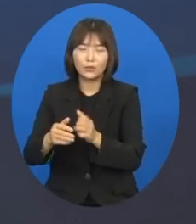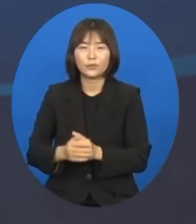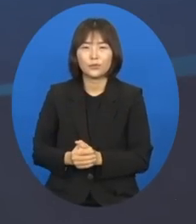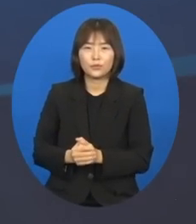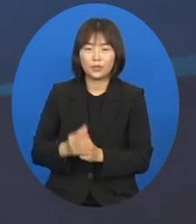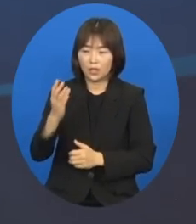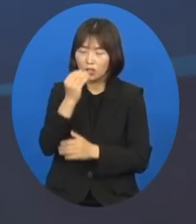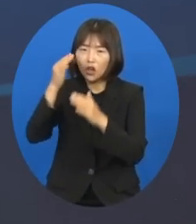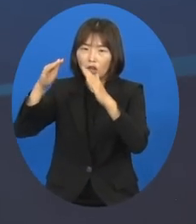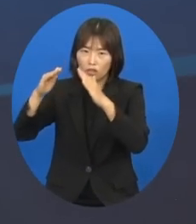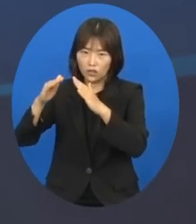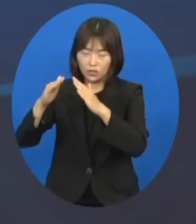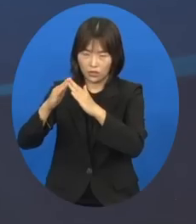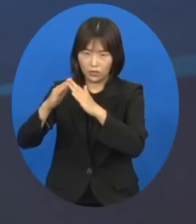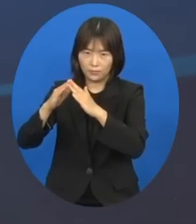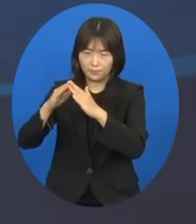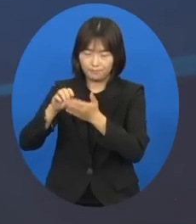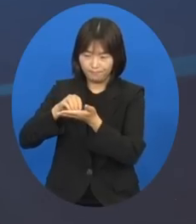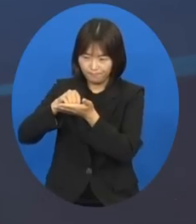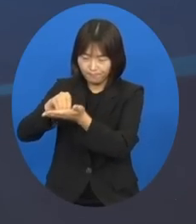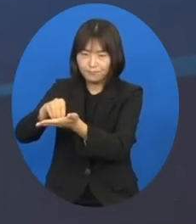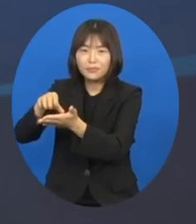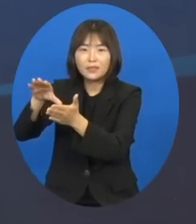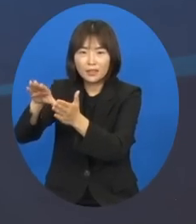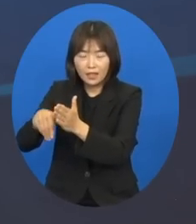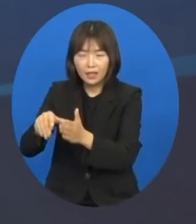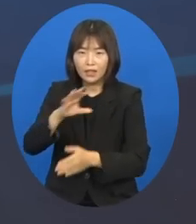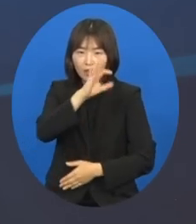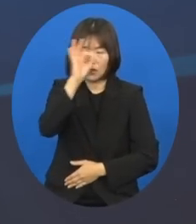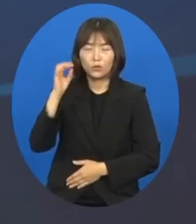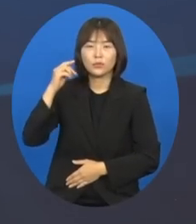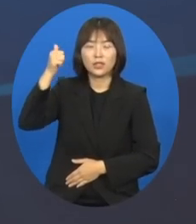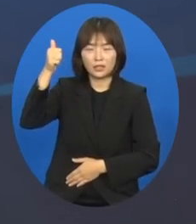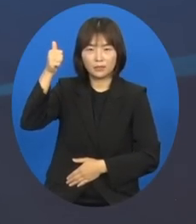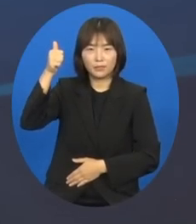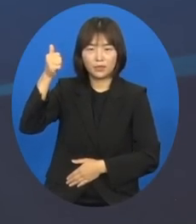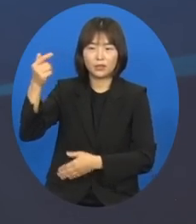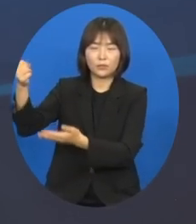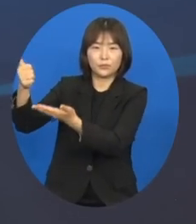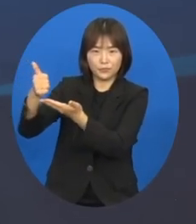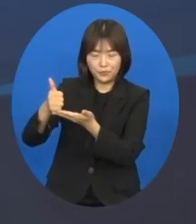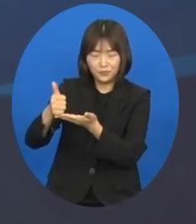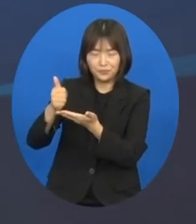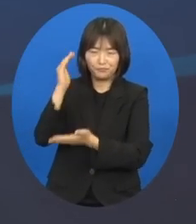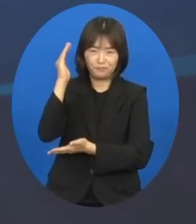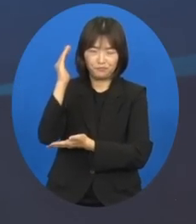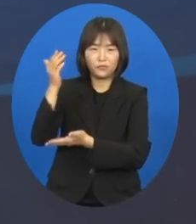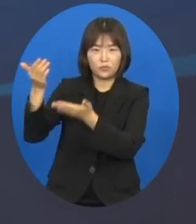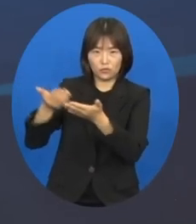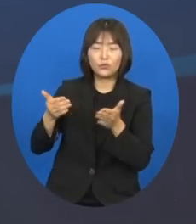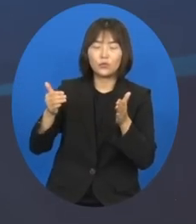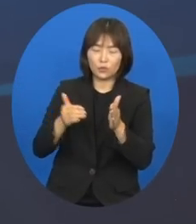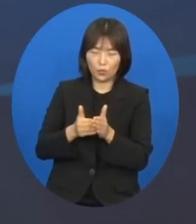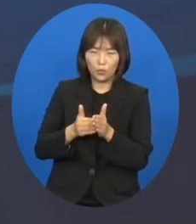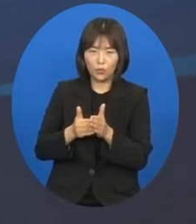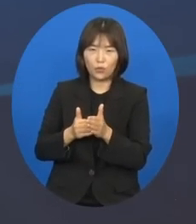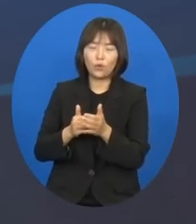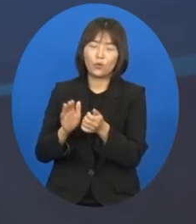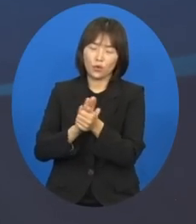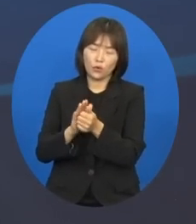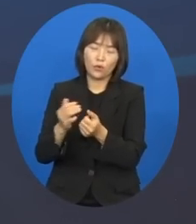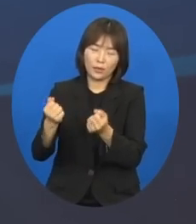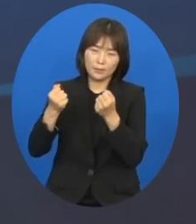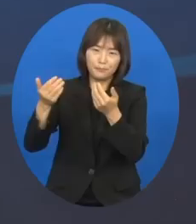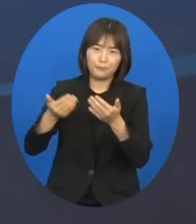성전을 입당하게 되었을 때 유기성 목사님께서 말씀을 전해 주셔서 큰 또 위로와 힘을 얻고 많은